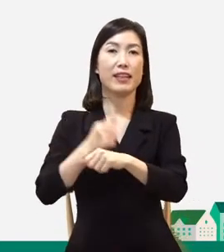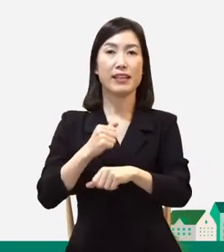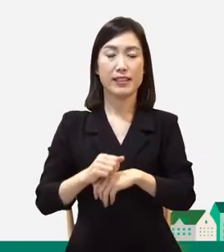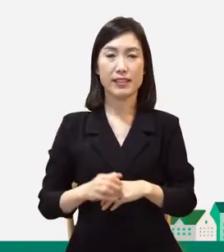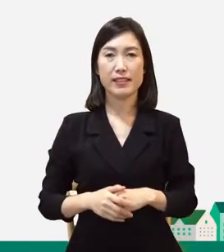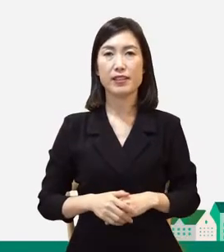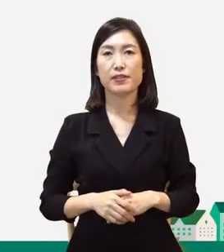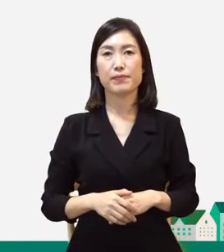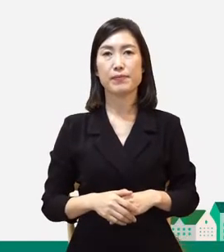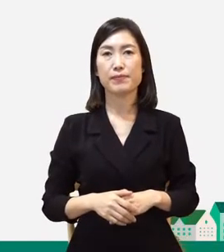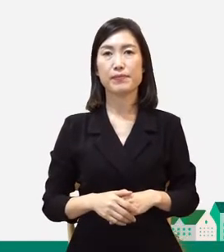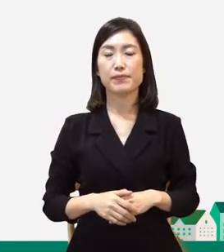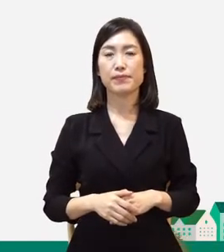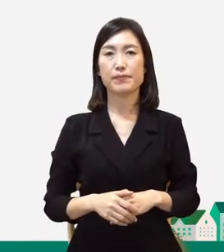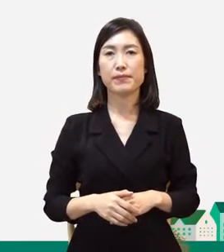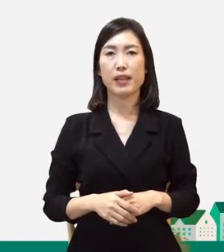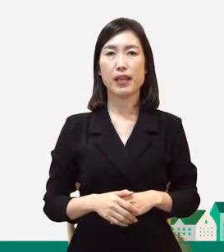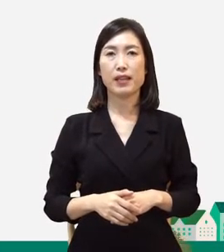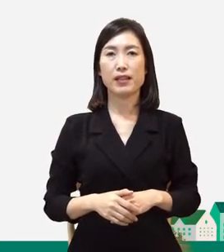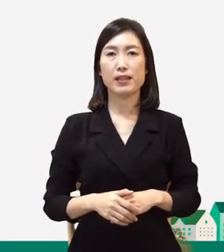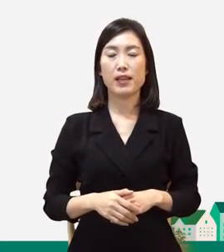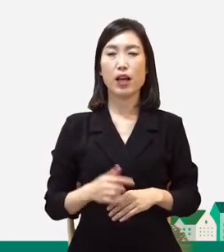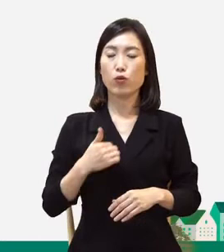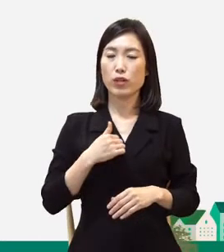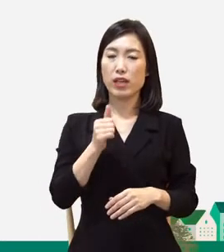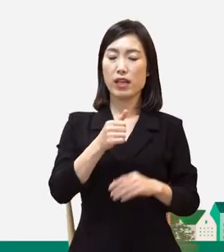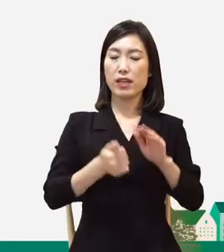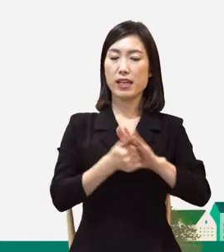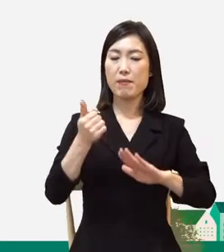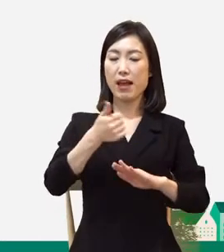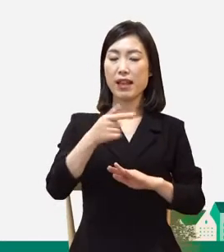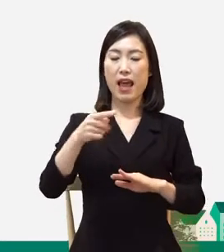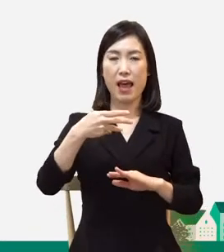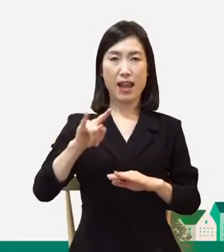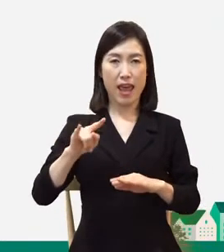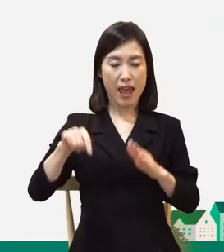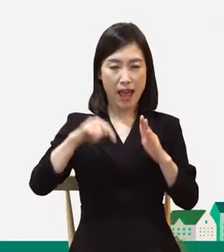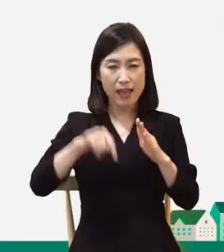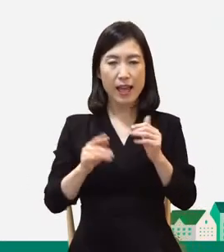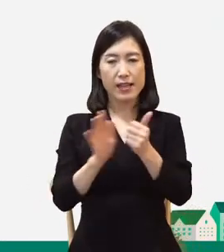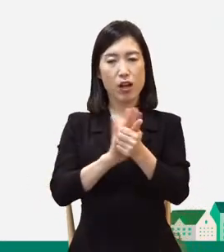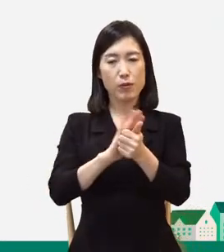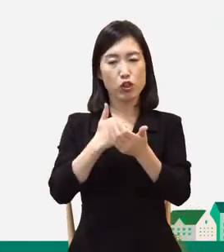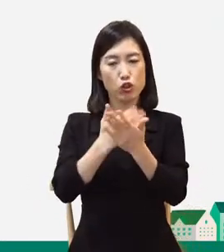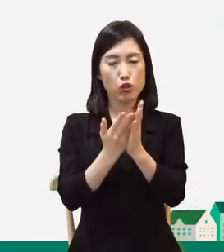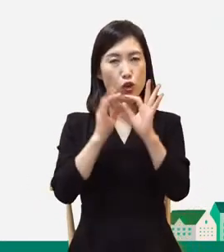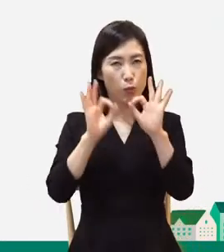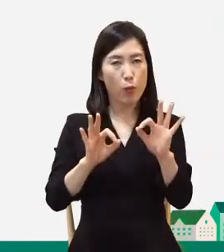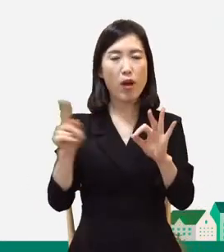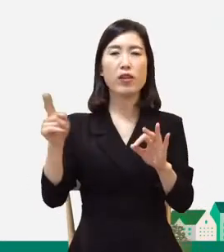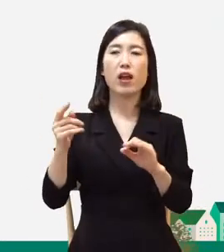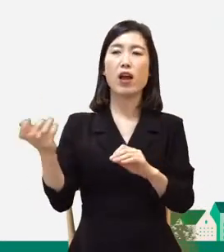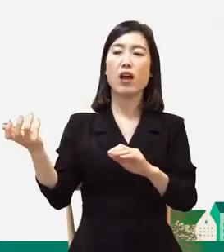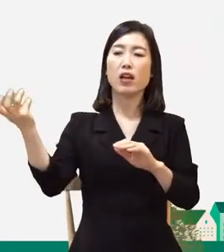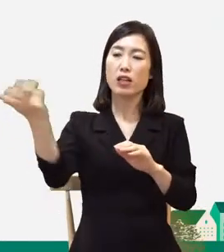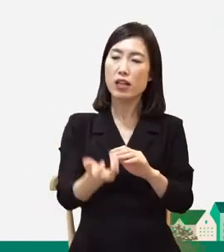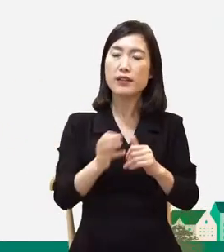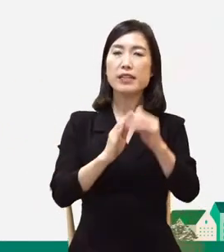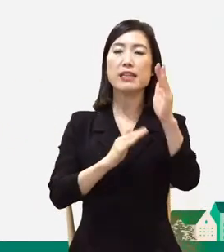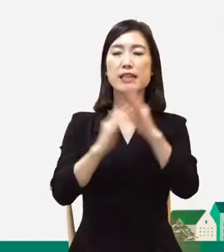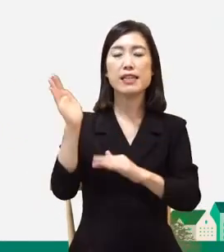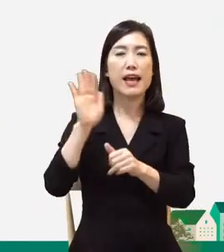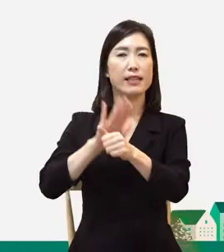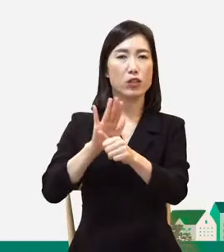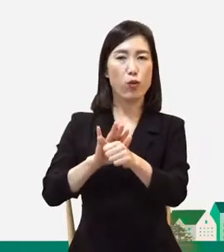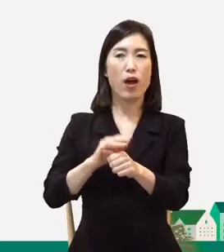저희의 그 통합돌봄 이 서비스의 내용을 보면 입주 및 이사 지원, 그다음 행복 플래너 정기